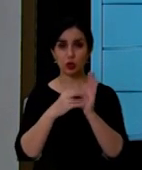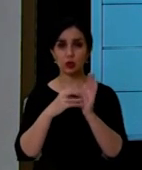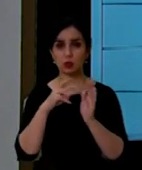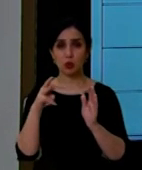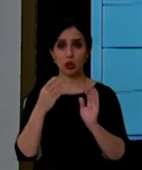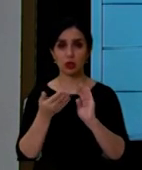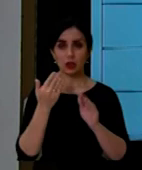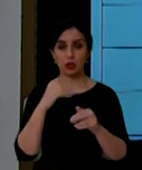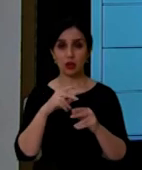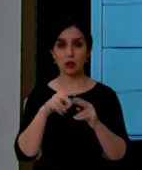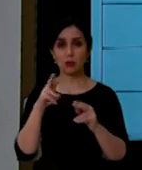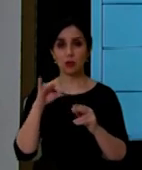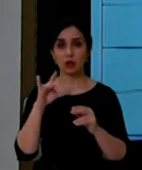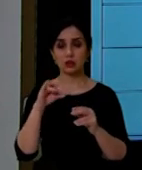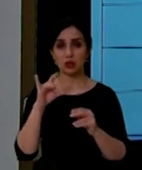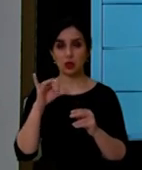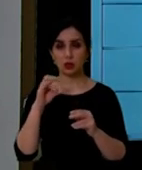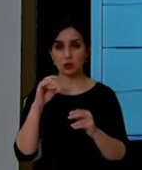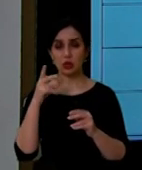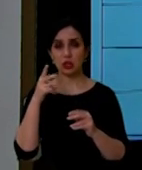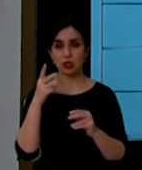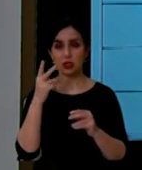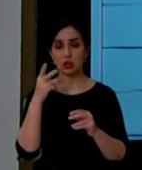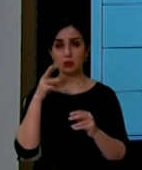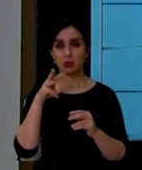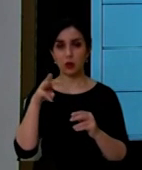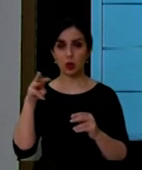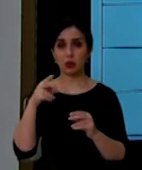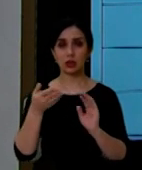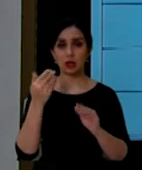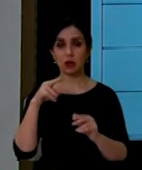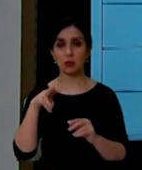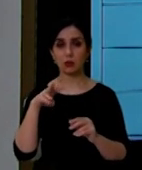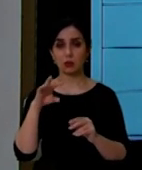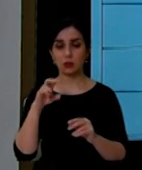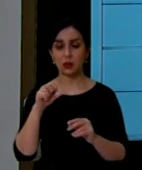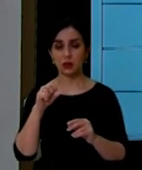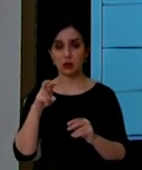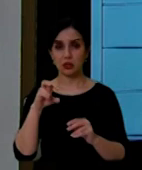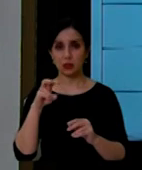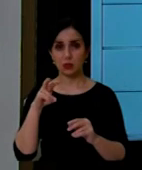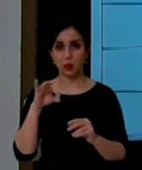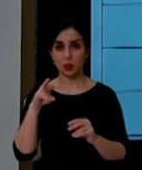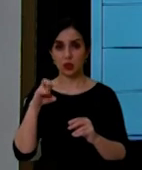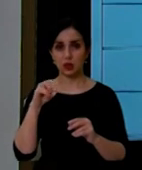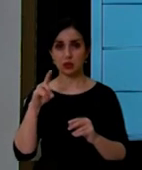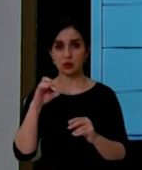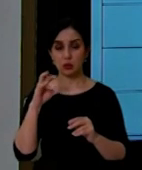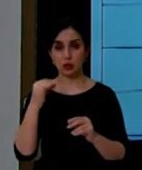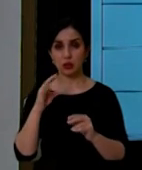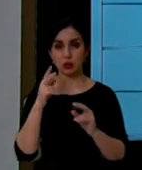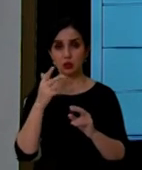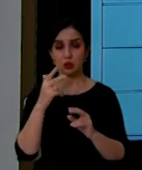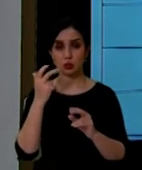yil, pratirazoy irastəgi xayot.000 milyon yil, palyozay irastəgi xayot 340 milyon yil